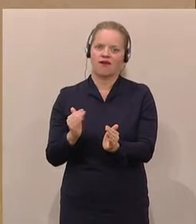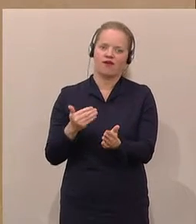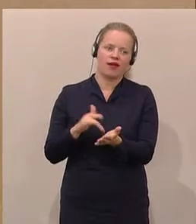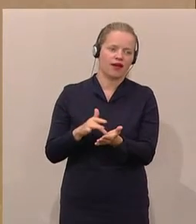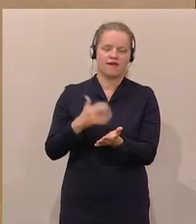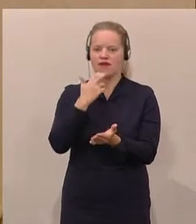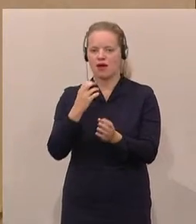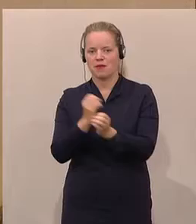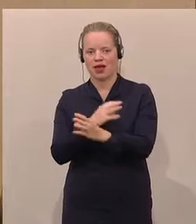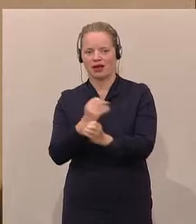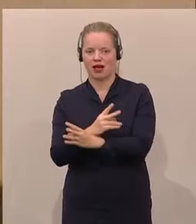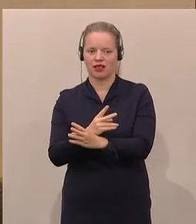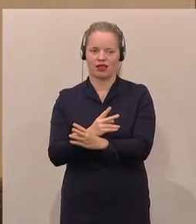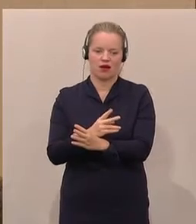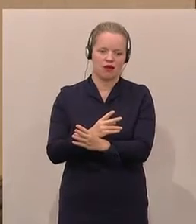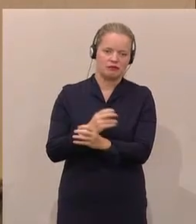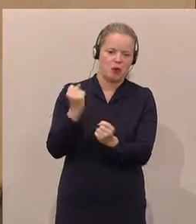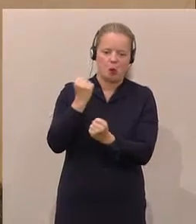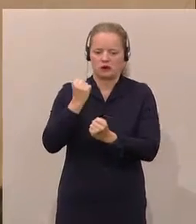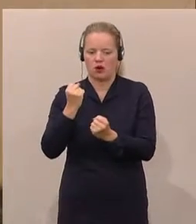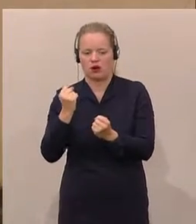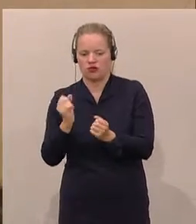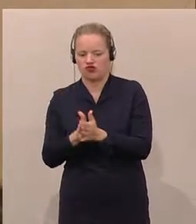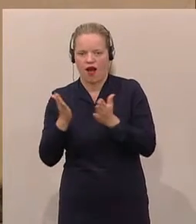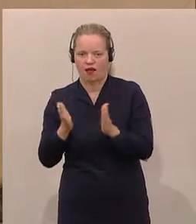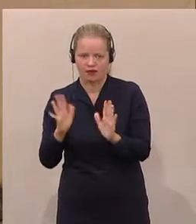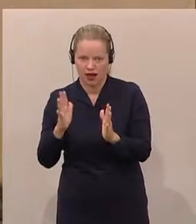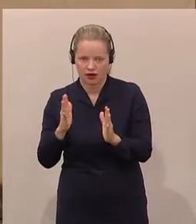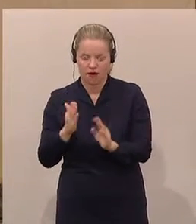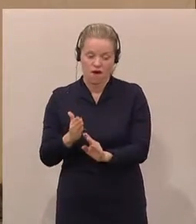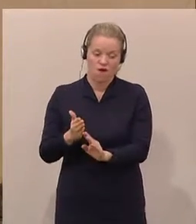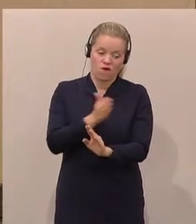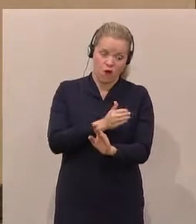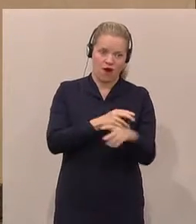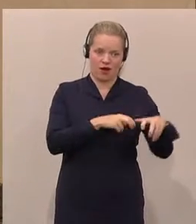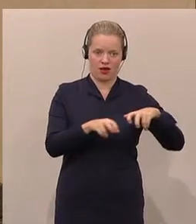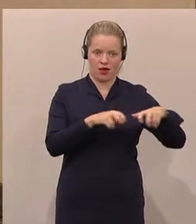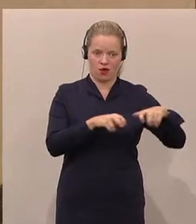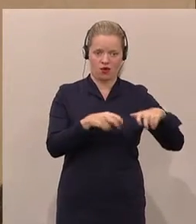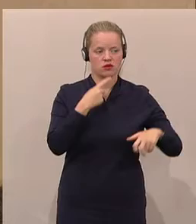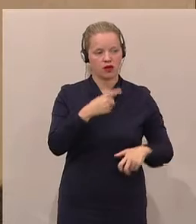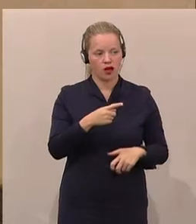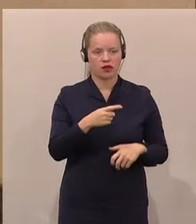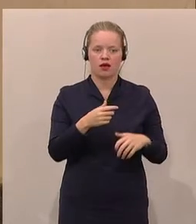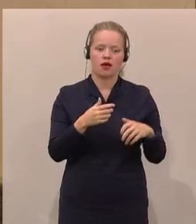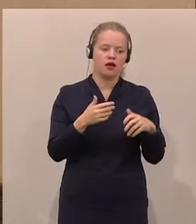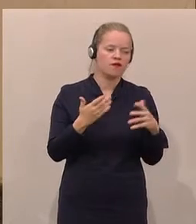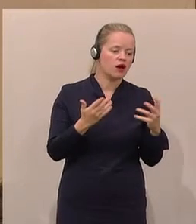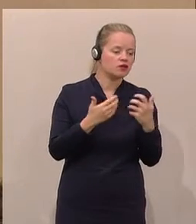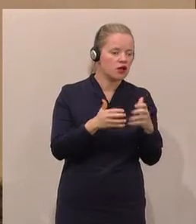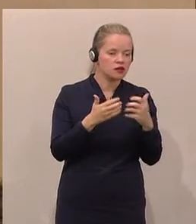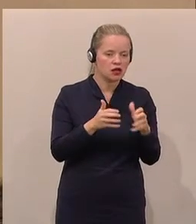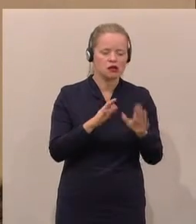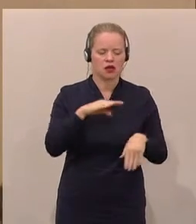Nein, die Vorgängerregierung ist nach dem Prinzip vorgegangen, das Erzählte reicht, und hat es mit Inseraten